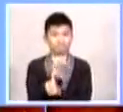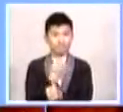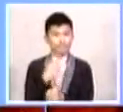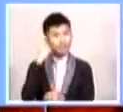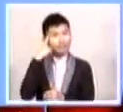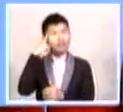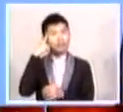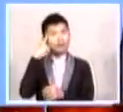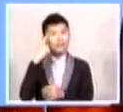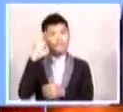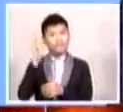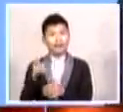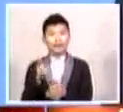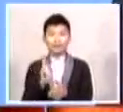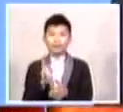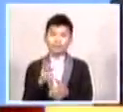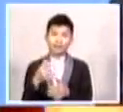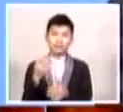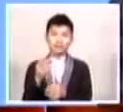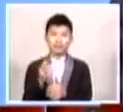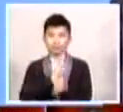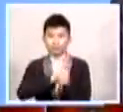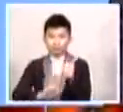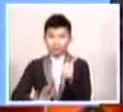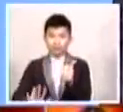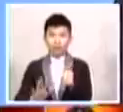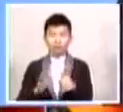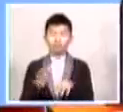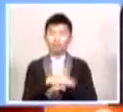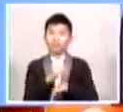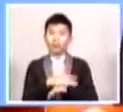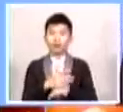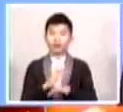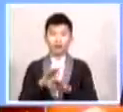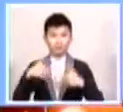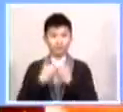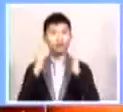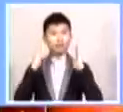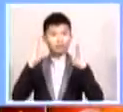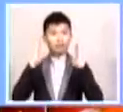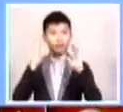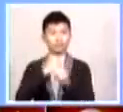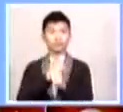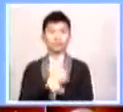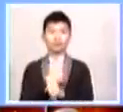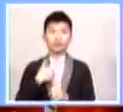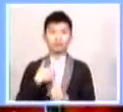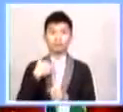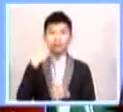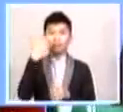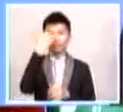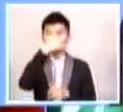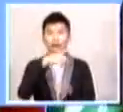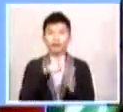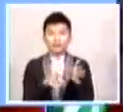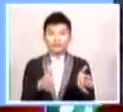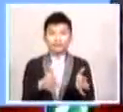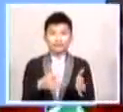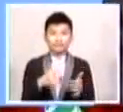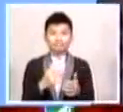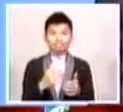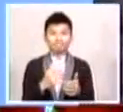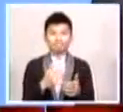受歹的左右，较有法度正派做代志。一时无力不要紧，人民